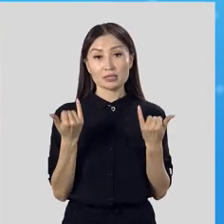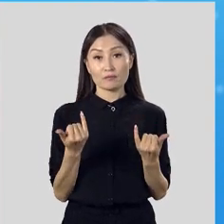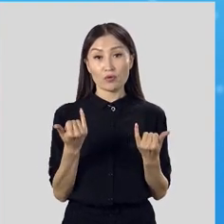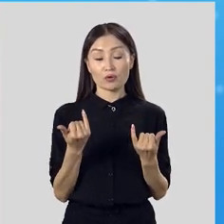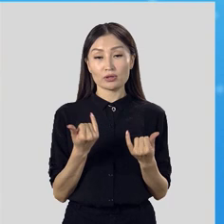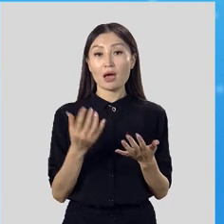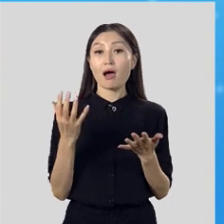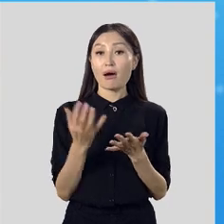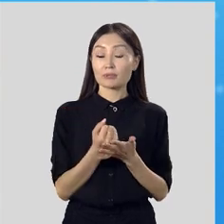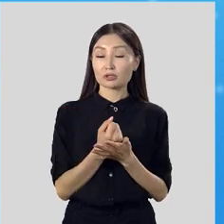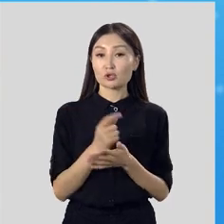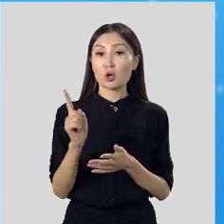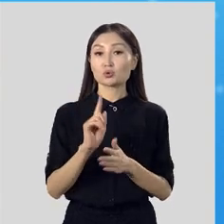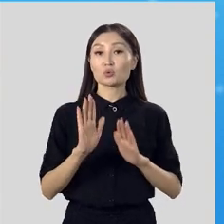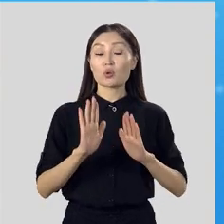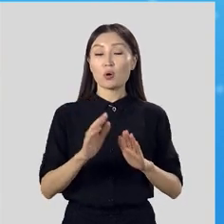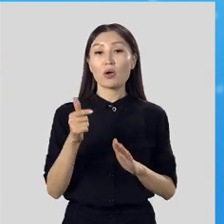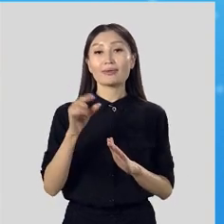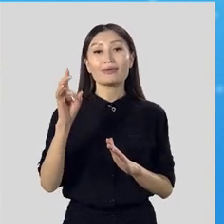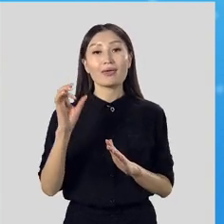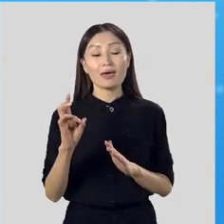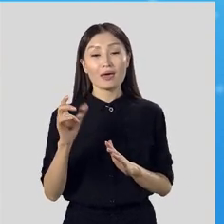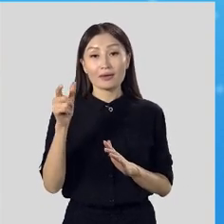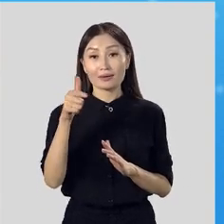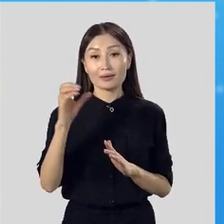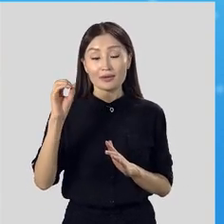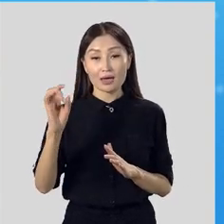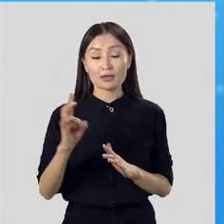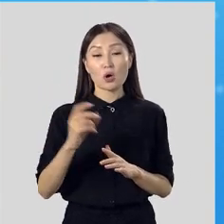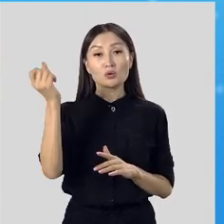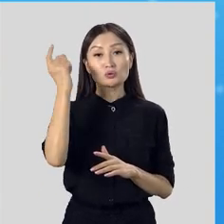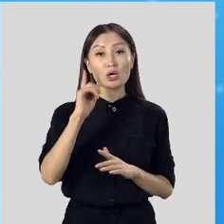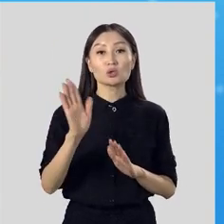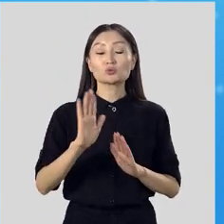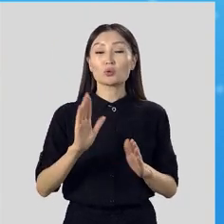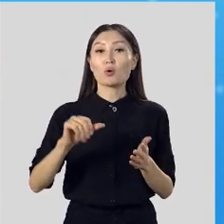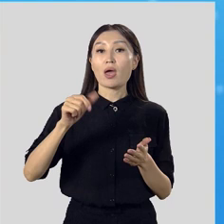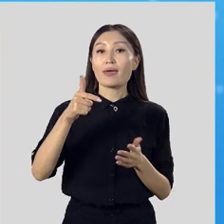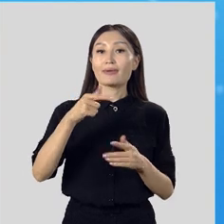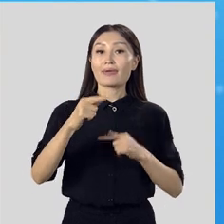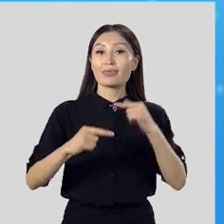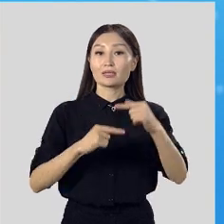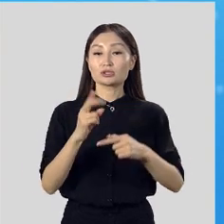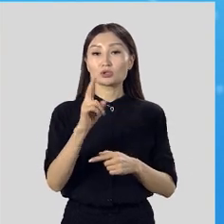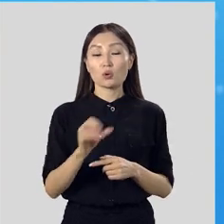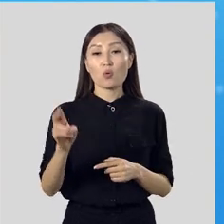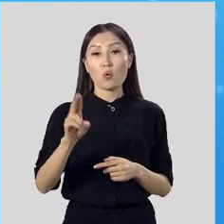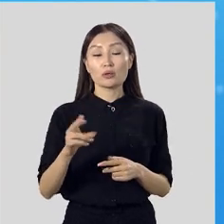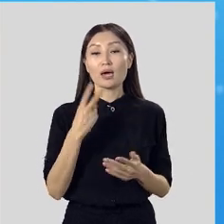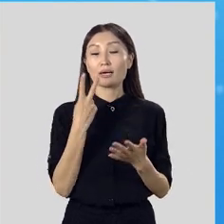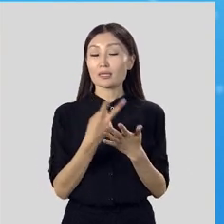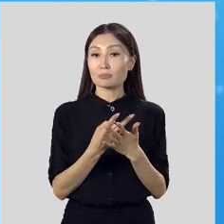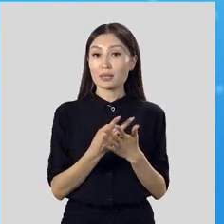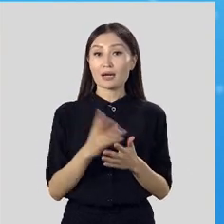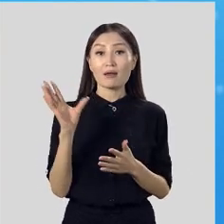сегодня определили, что такое ген, узнали, что представляет собой генетический код,